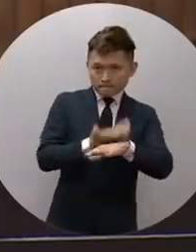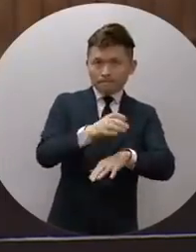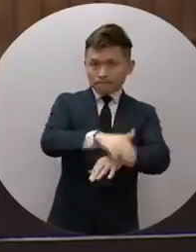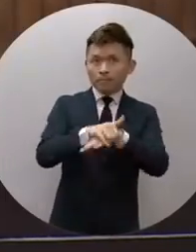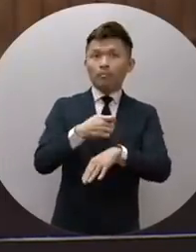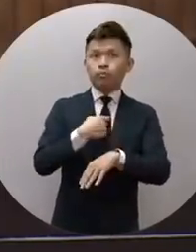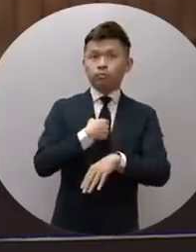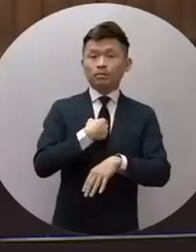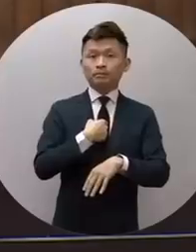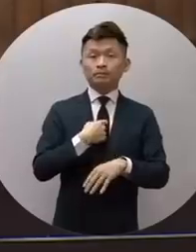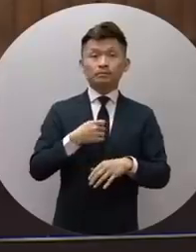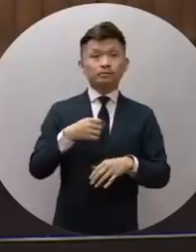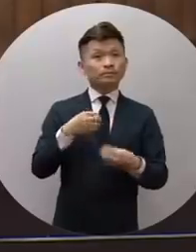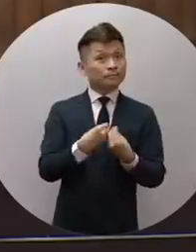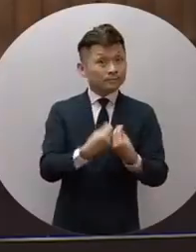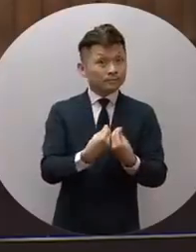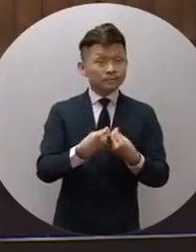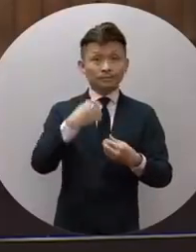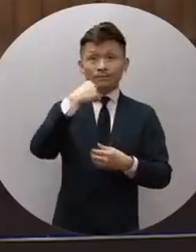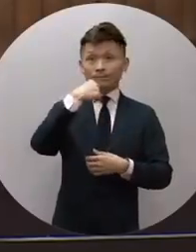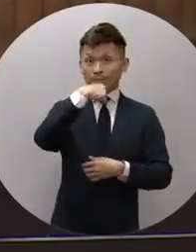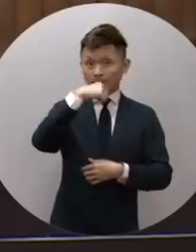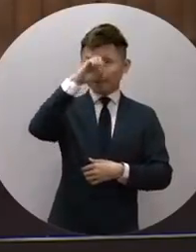呢？国内朝野党派